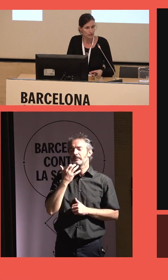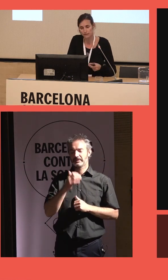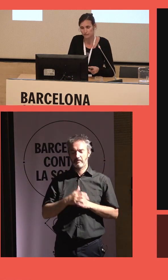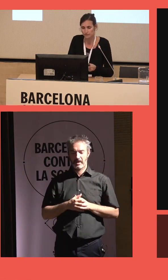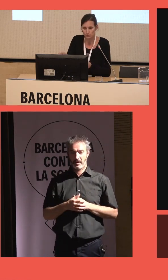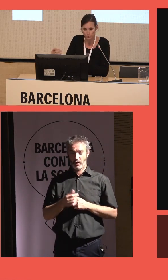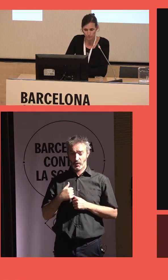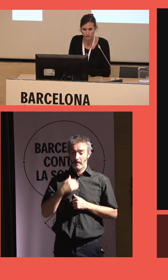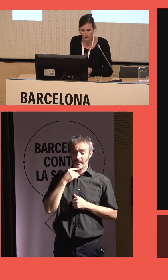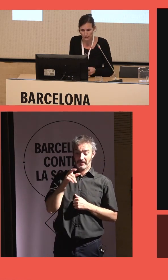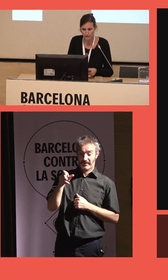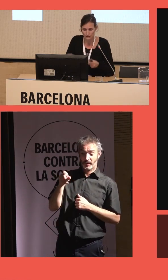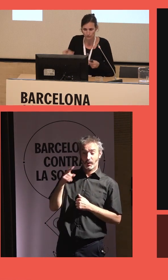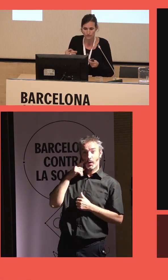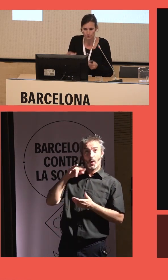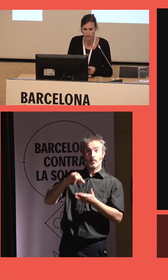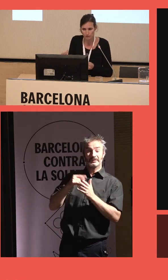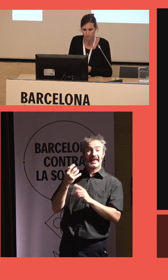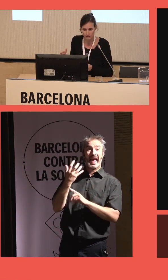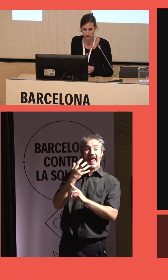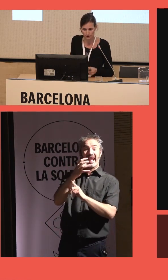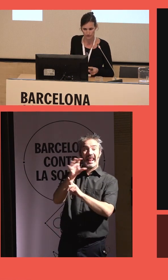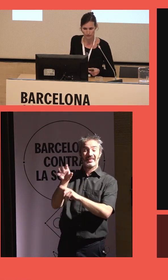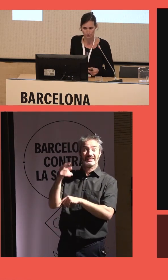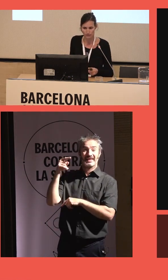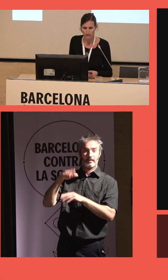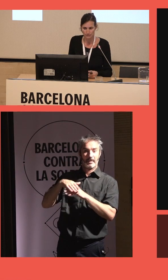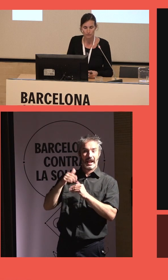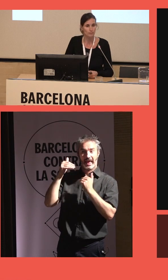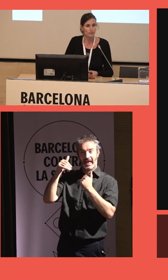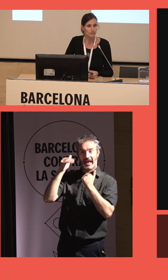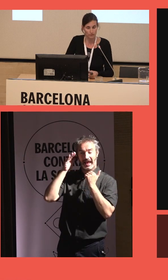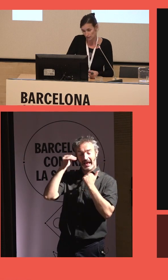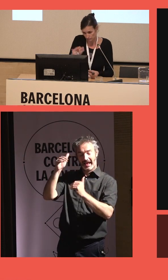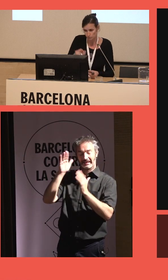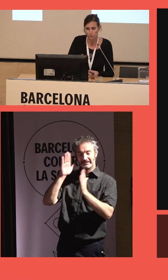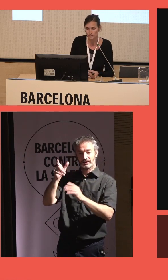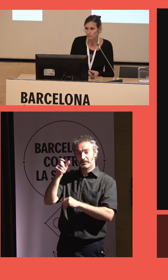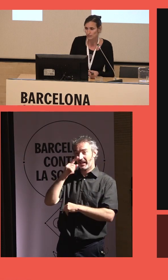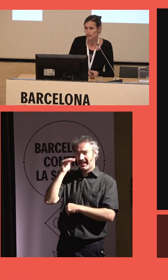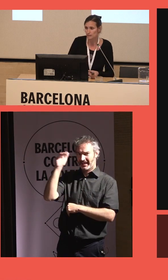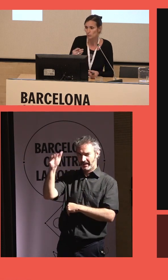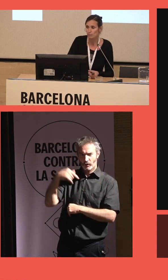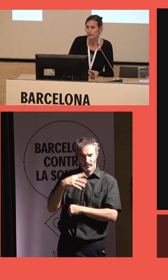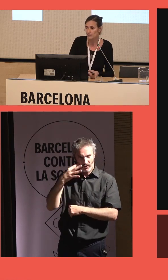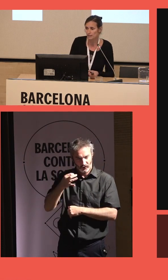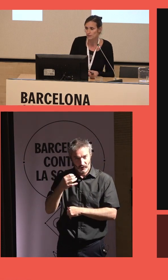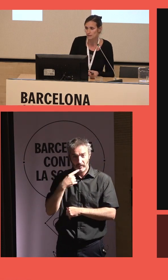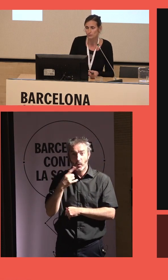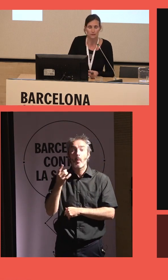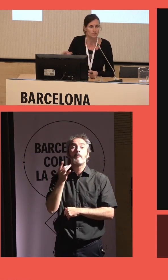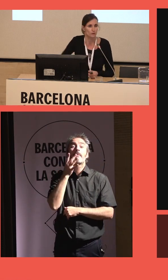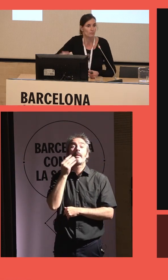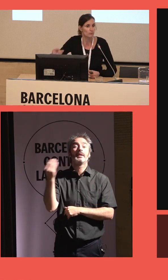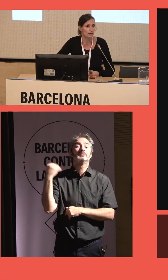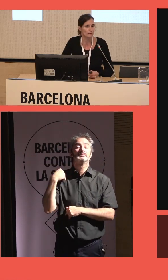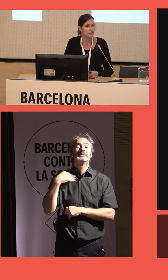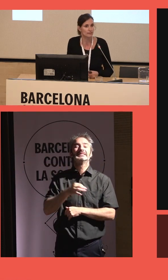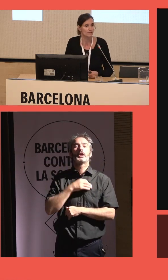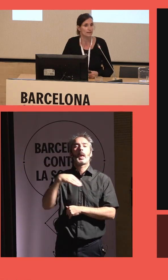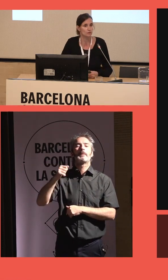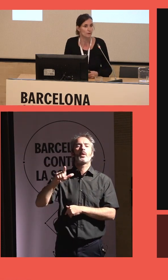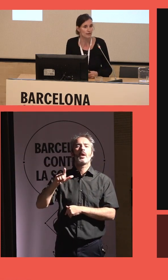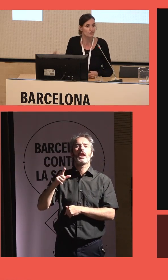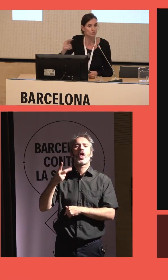saps que existeix un projecte ràdars que dona atenció a les persones grans segurament us dono exemples reals un bar ens avisa quan el senyor Manuel